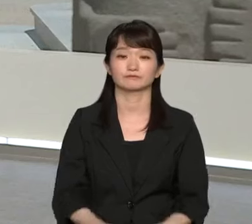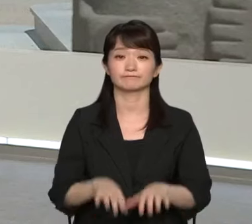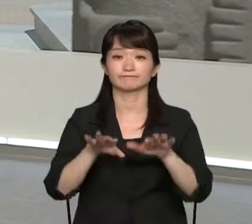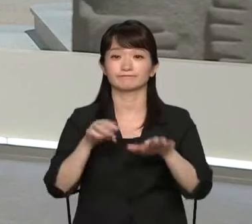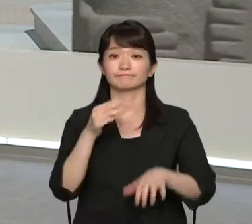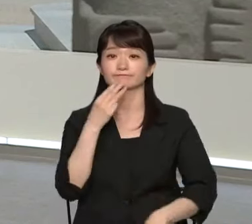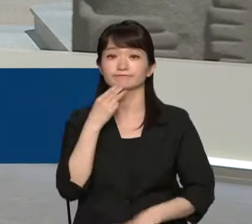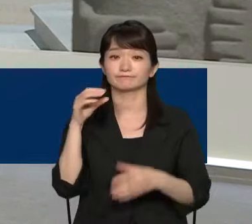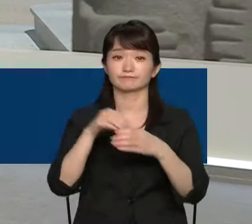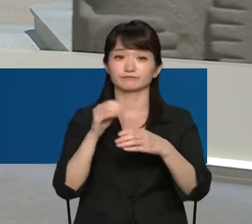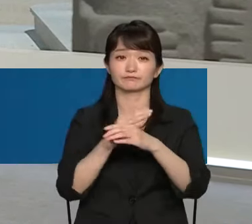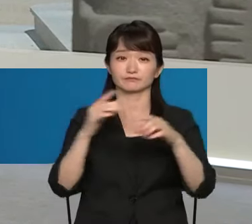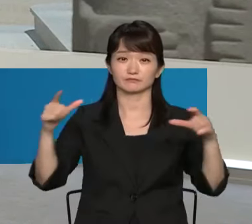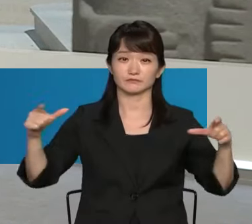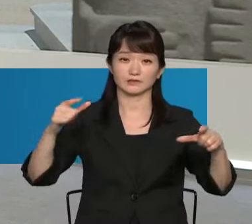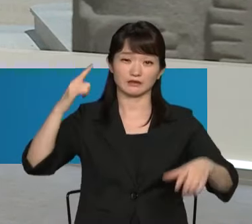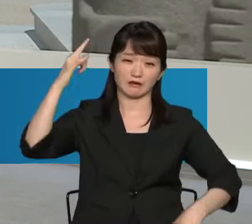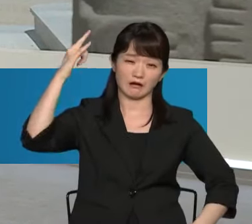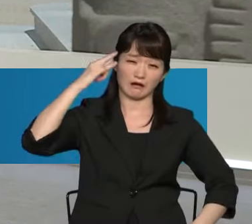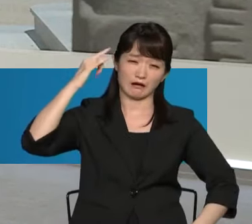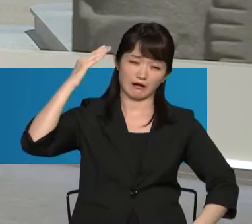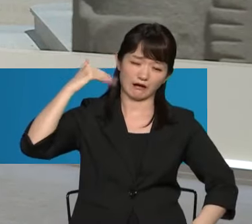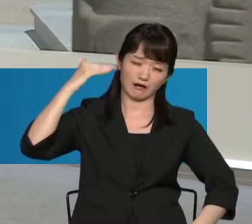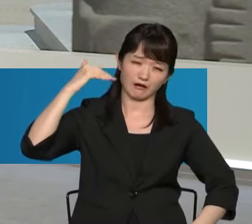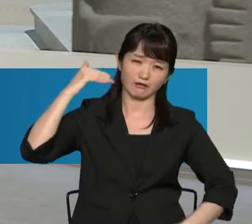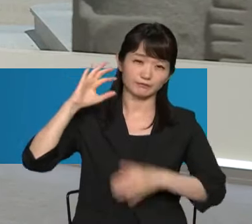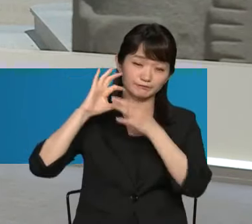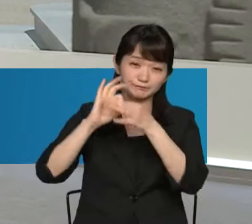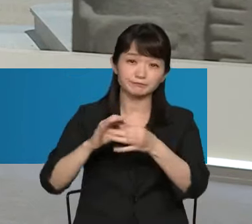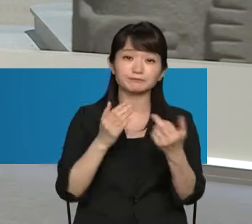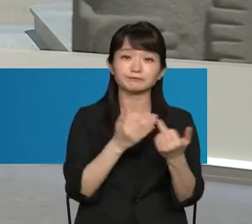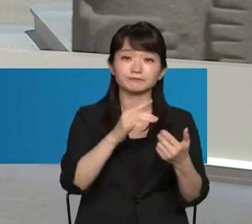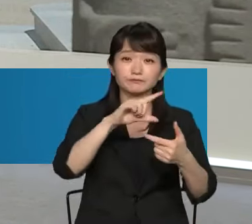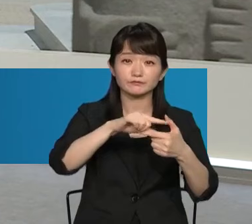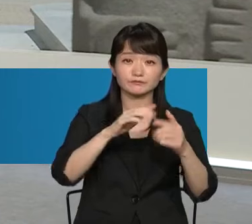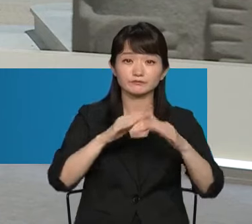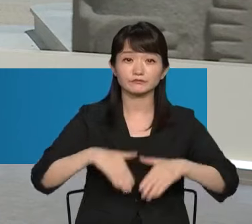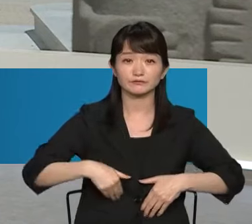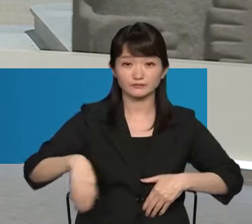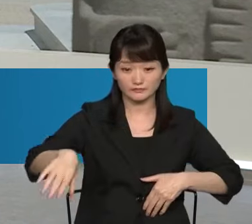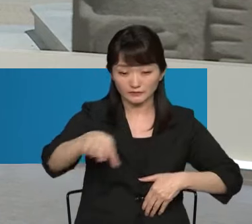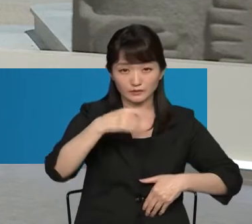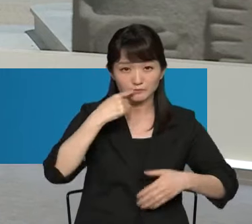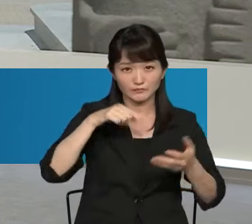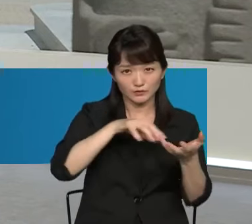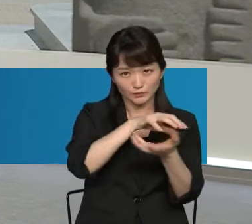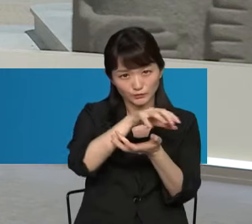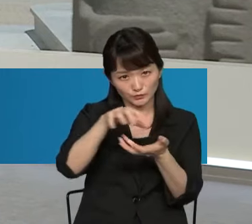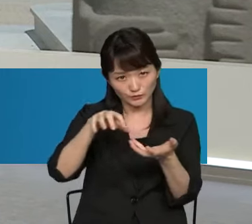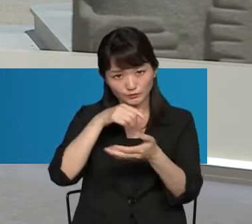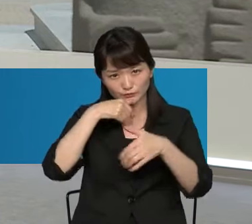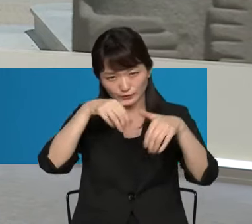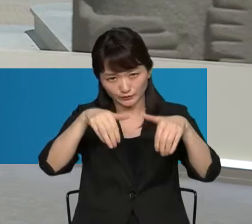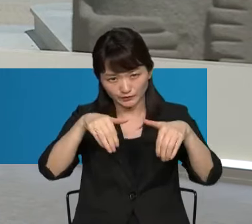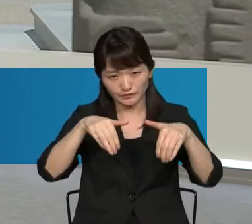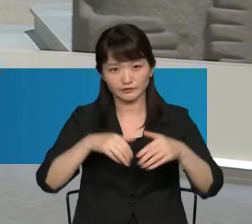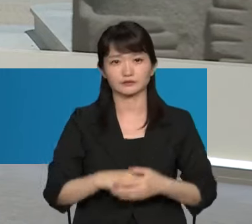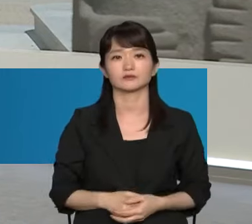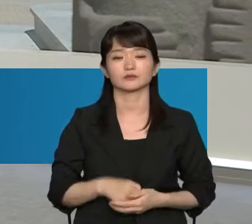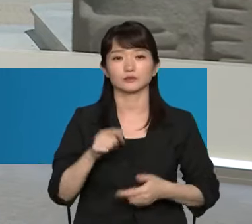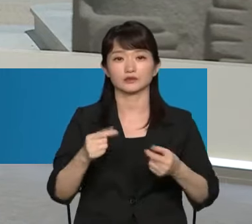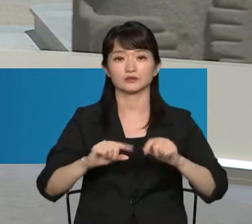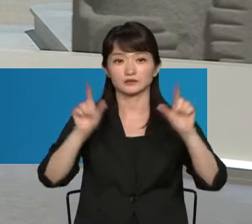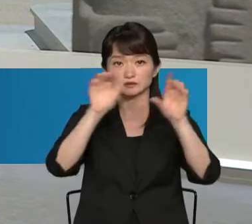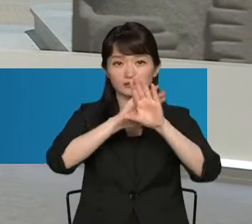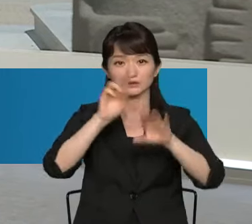네, 오늘 서울을 비롯한 중부 지역은 땡볕 더위가 이어졌지만 제주와 경남, 전남권은 비구름의 영향을 받았습니다. 이런